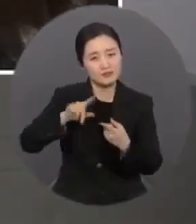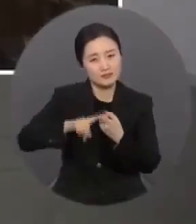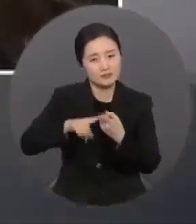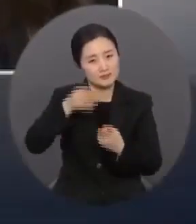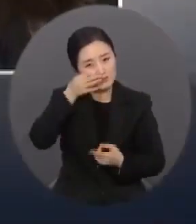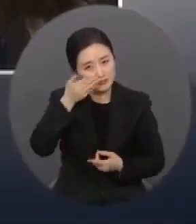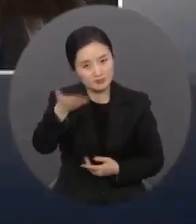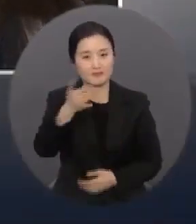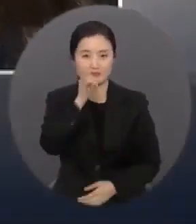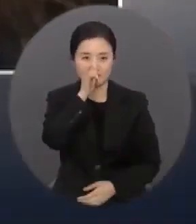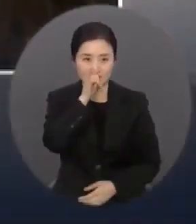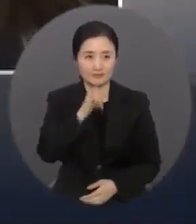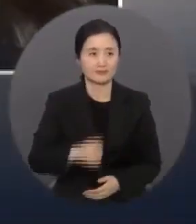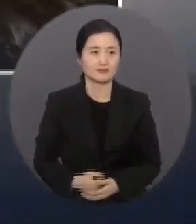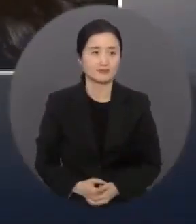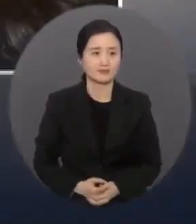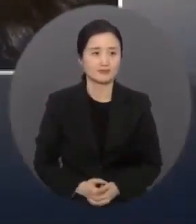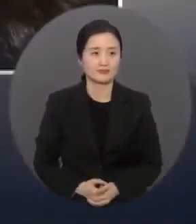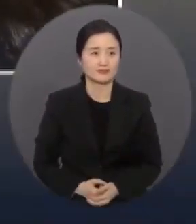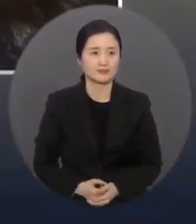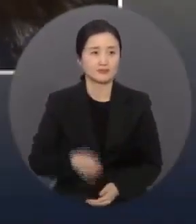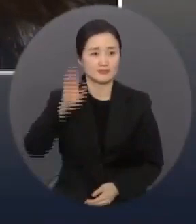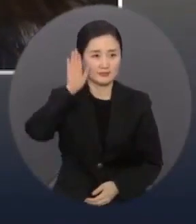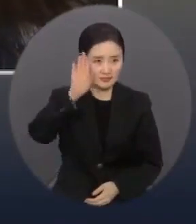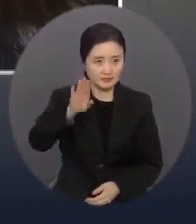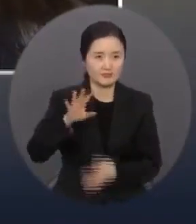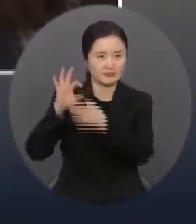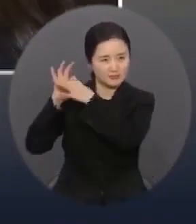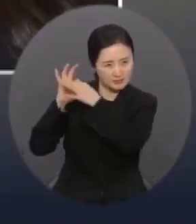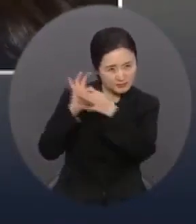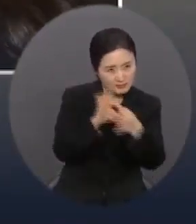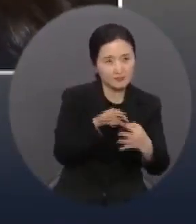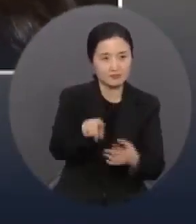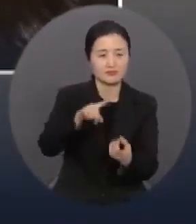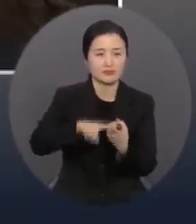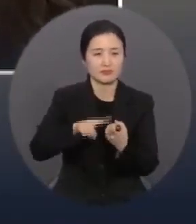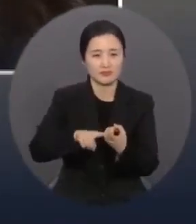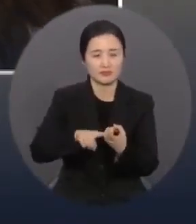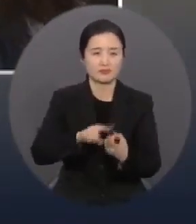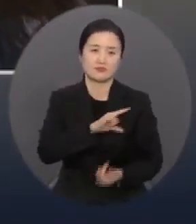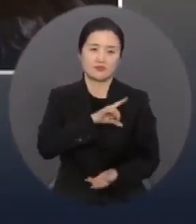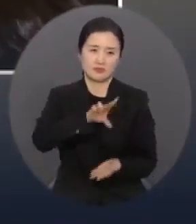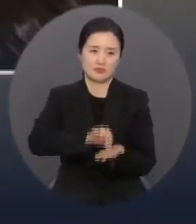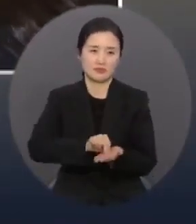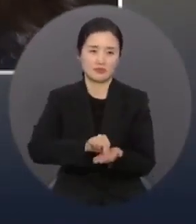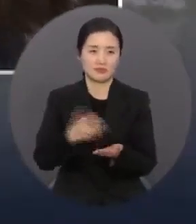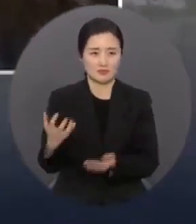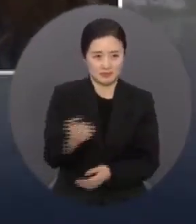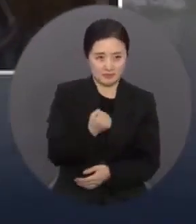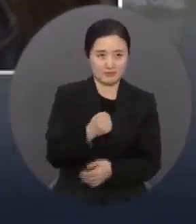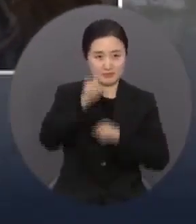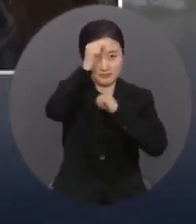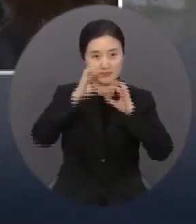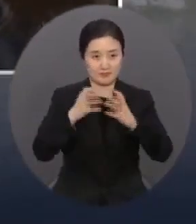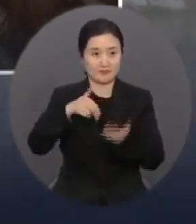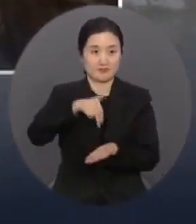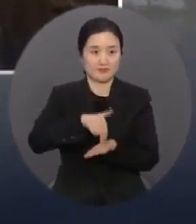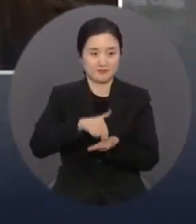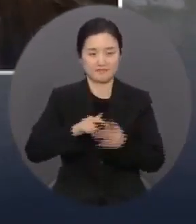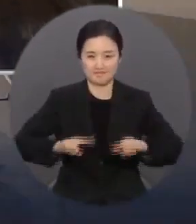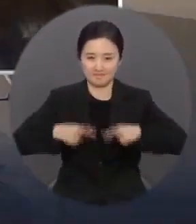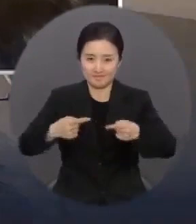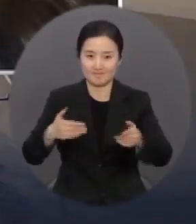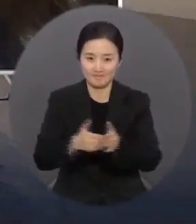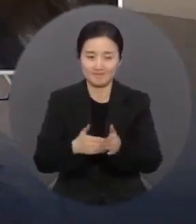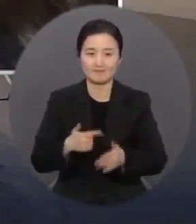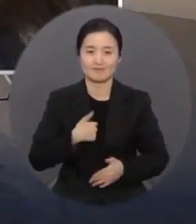are very proud as the Italian government because the subject of this year pavilion is